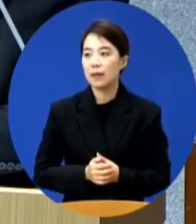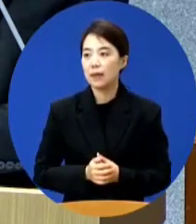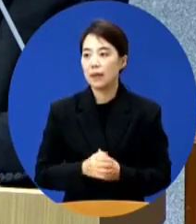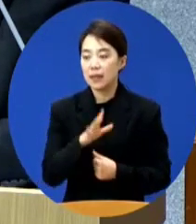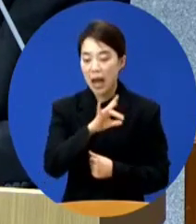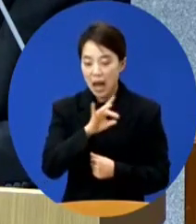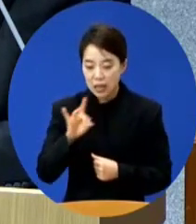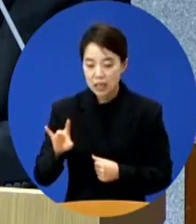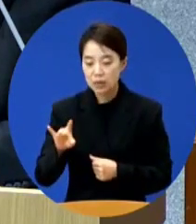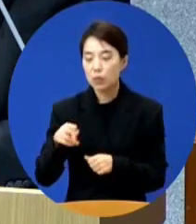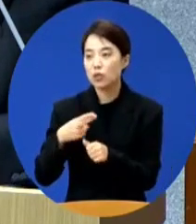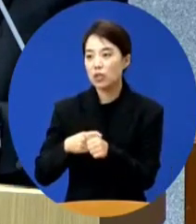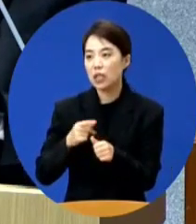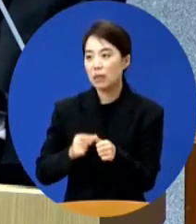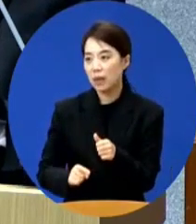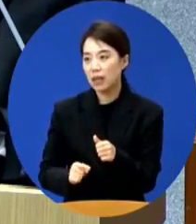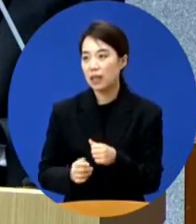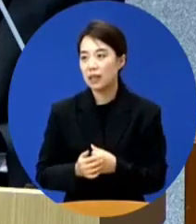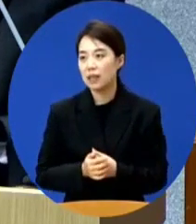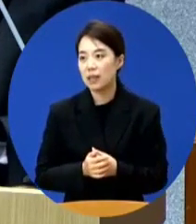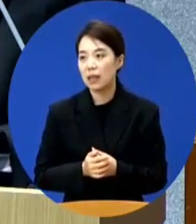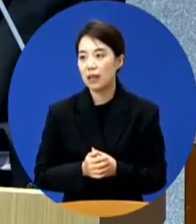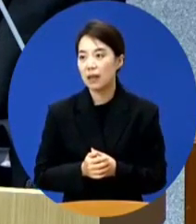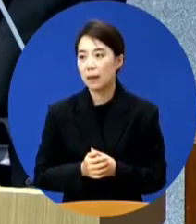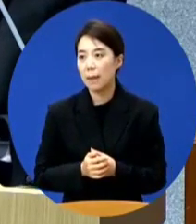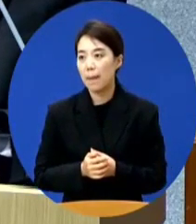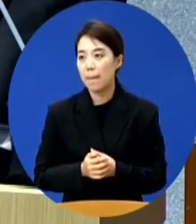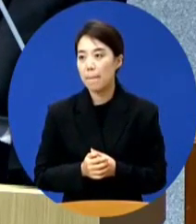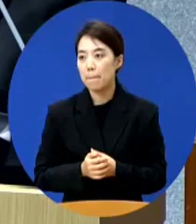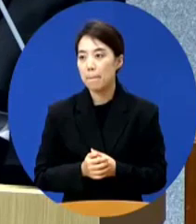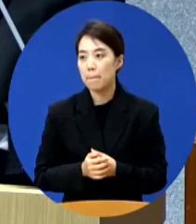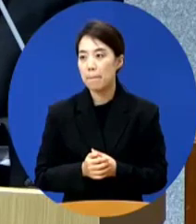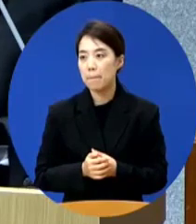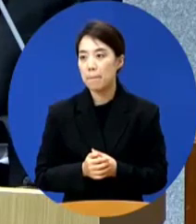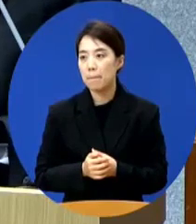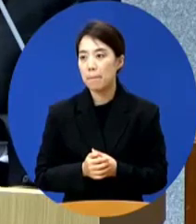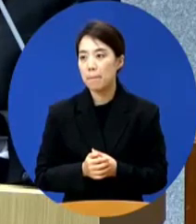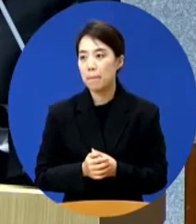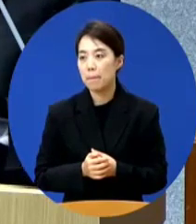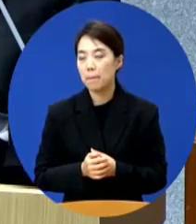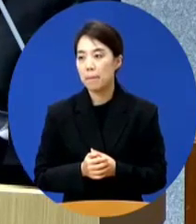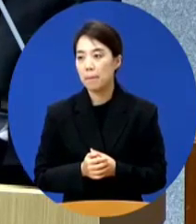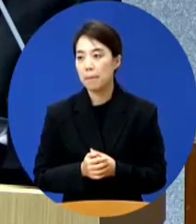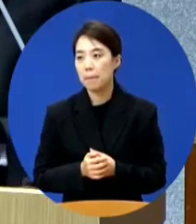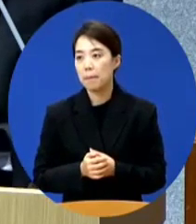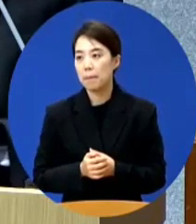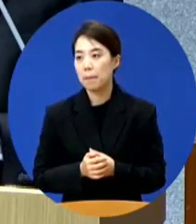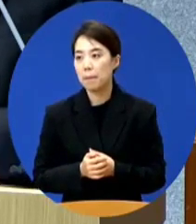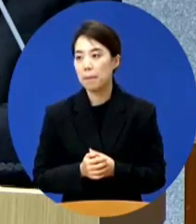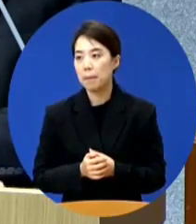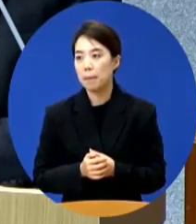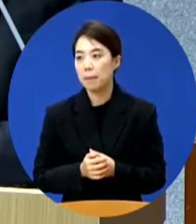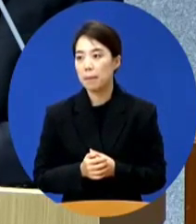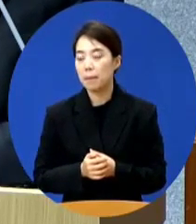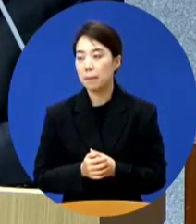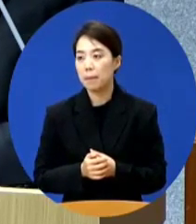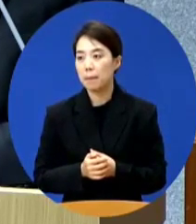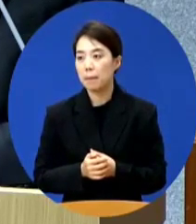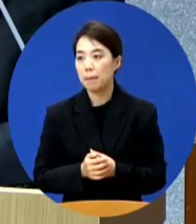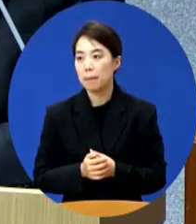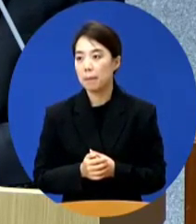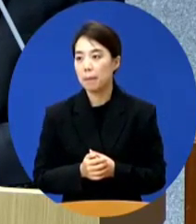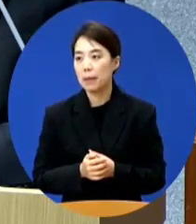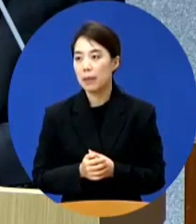가령 선생님들에 대해서 흔히 얘기하는 좀 반교육적인 아주 그이